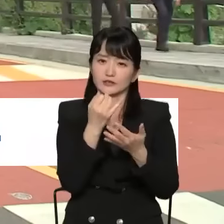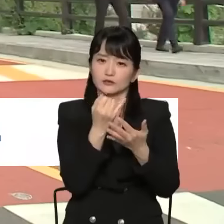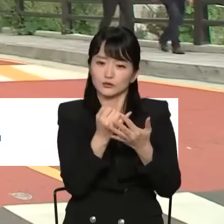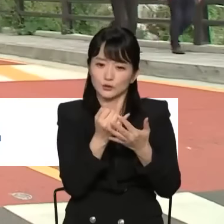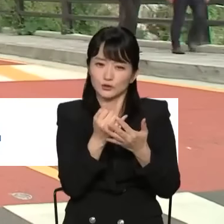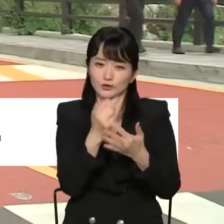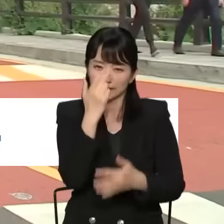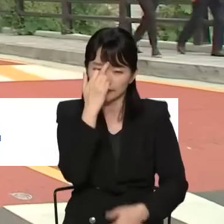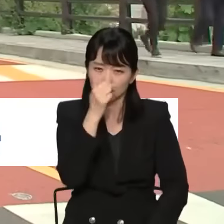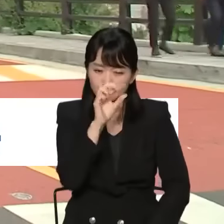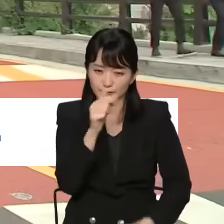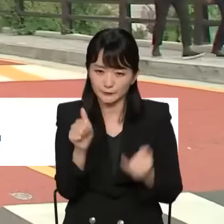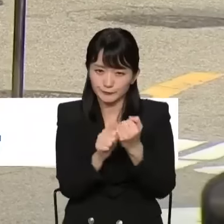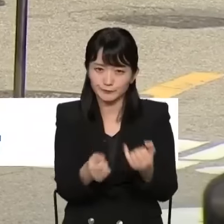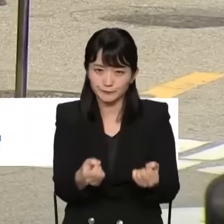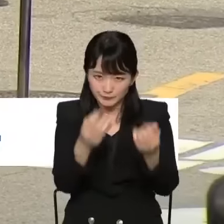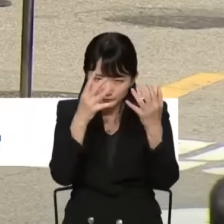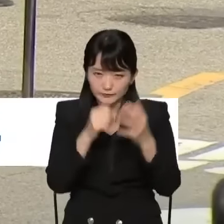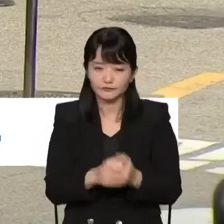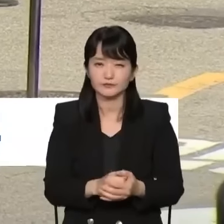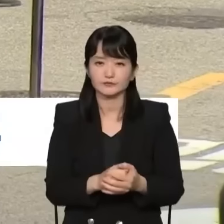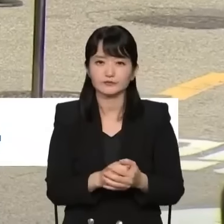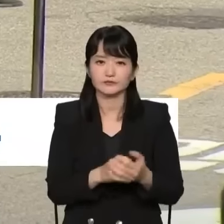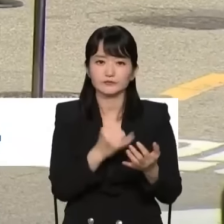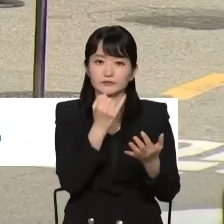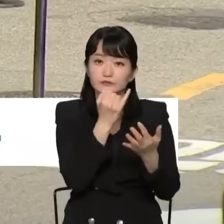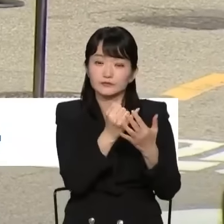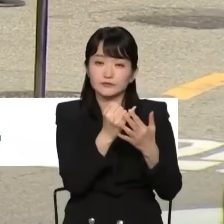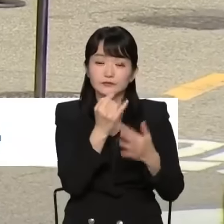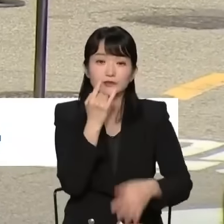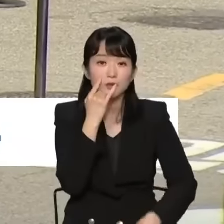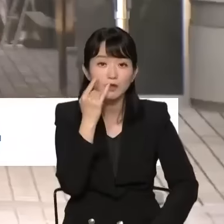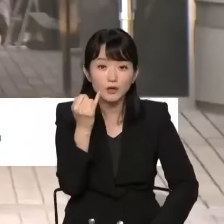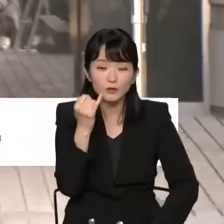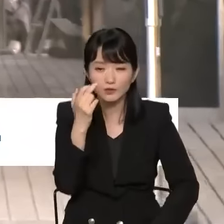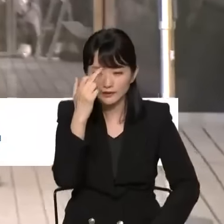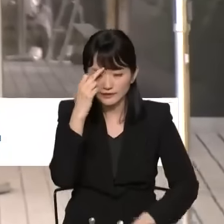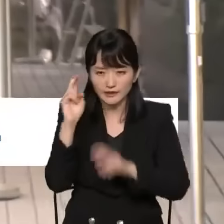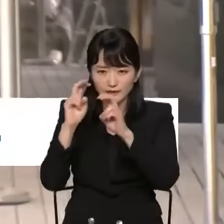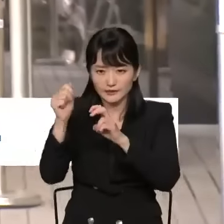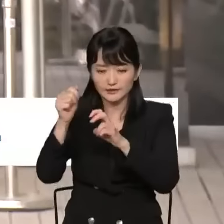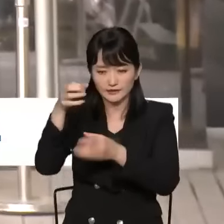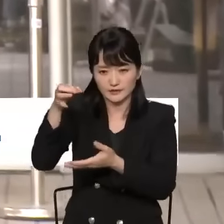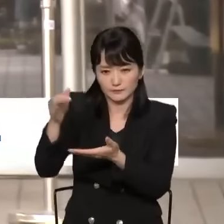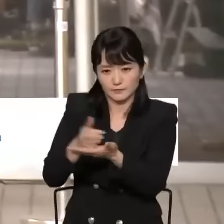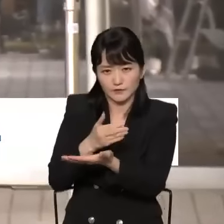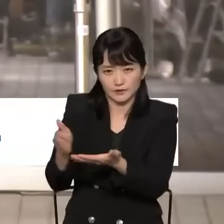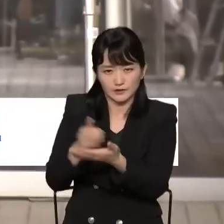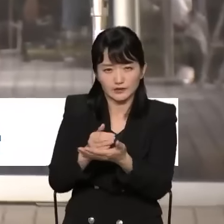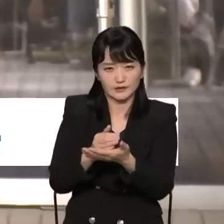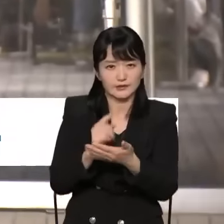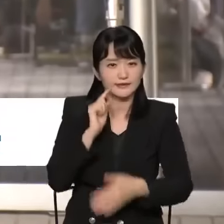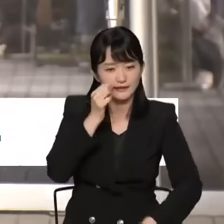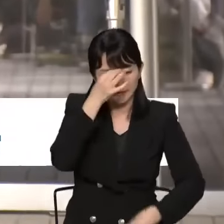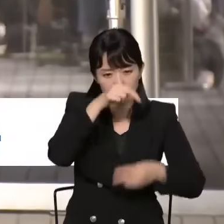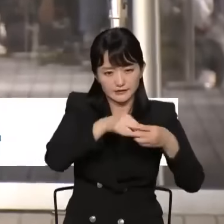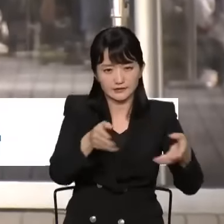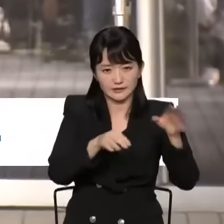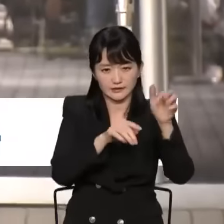결혼식이 열렸습니다. 민정 씨의 어머니는 최 회장과 재산 분할 소송 중인 아트센터 나비의 노소연